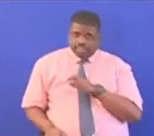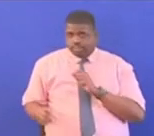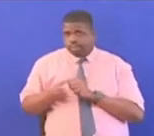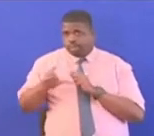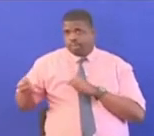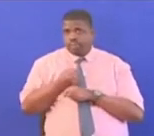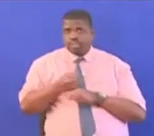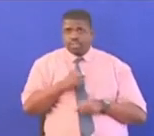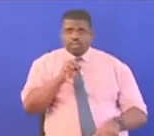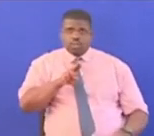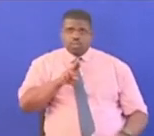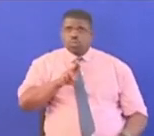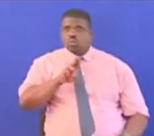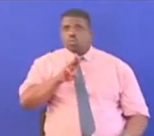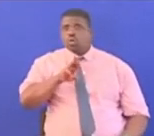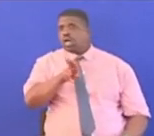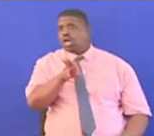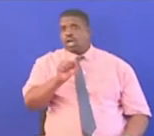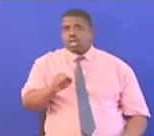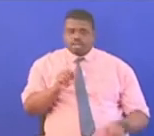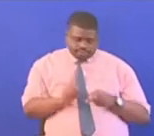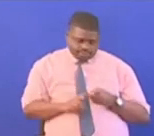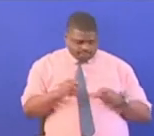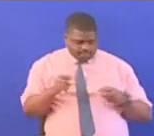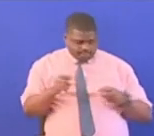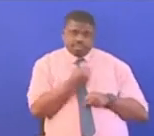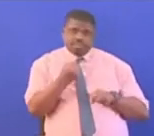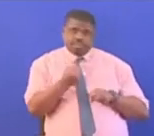yaliyofanyika Ruaha, yaliyofanyika